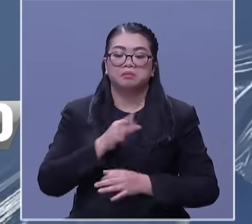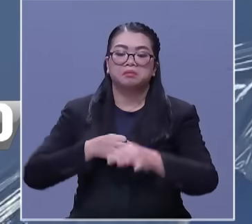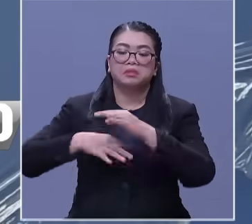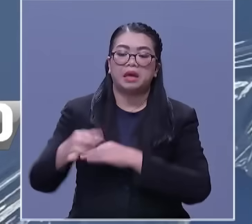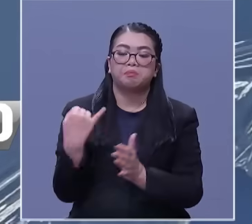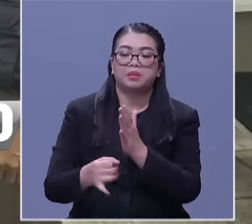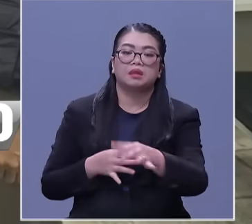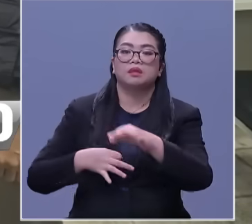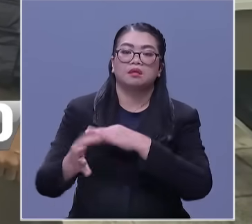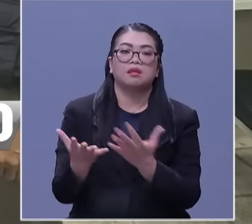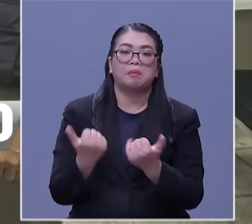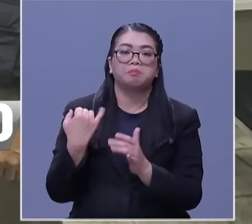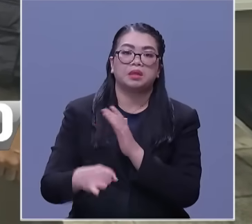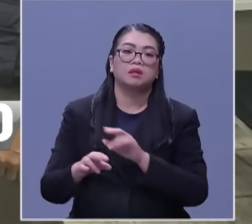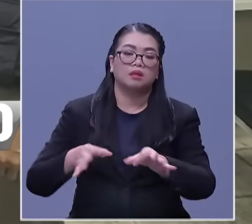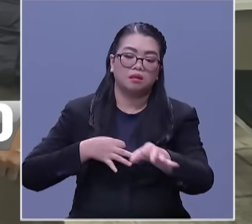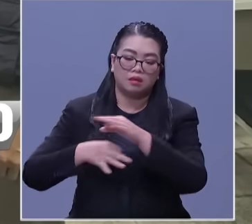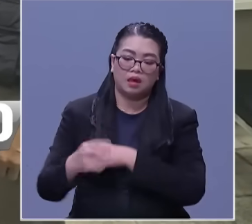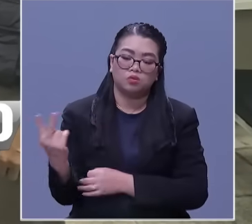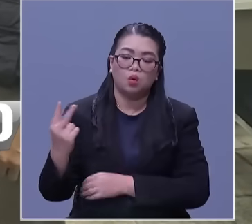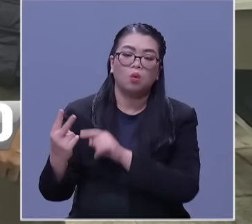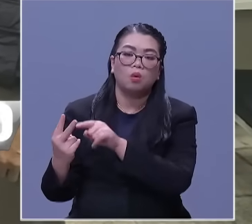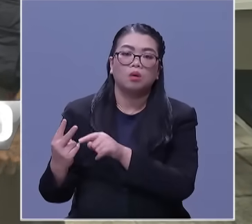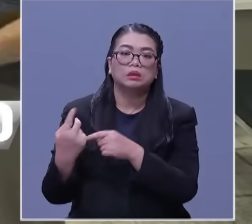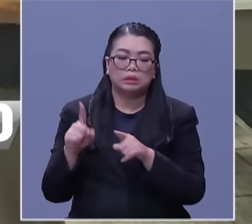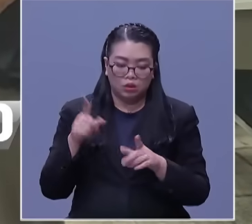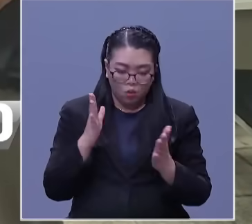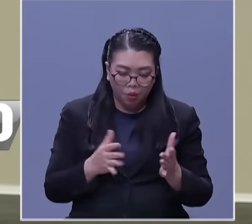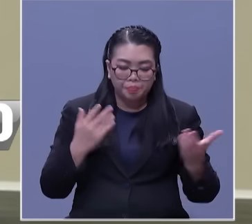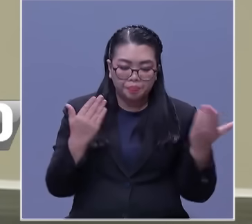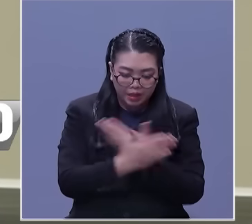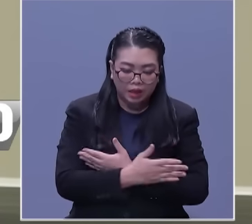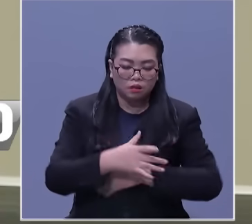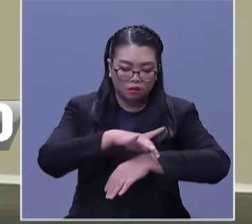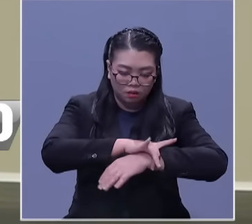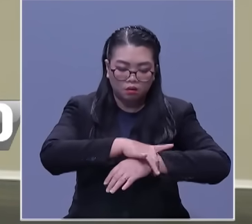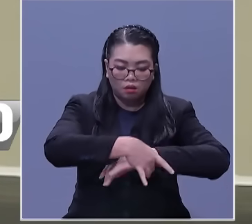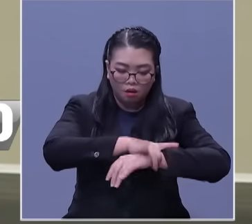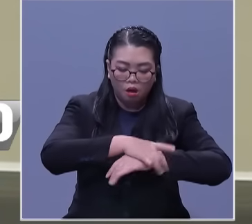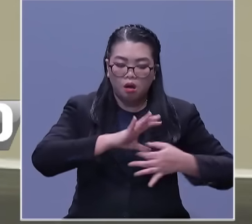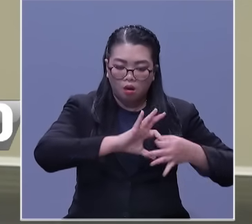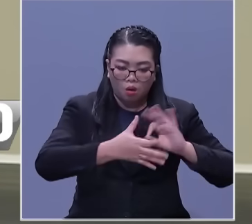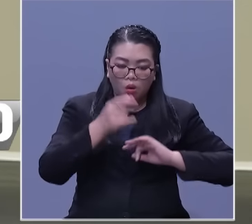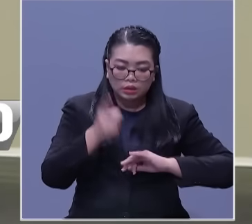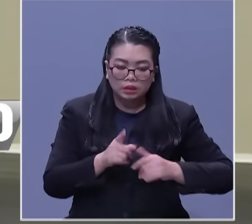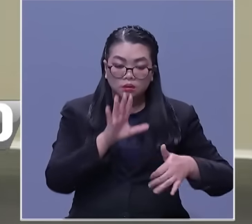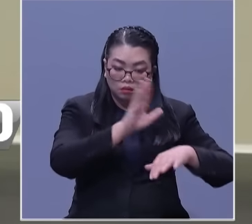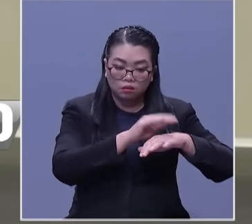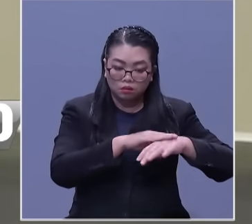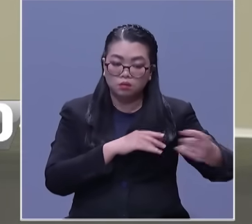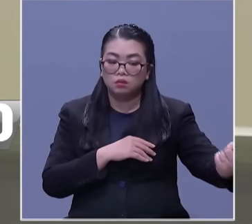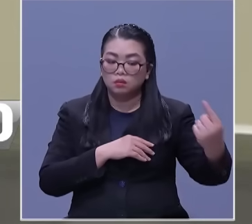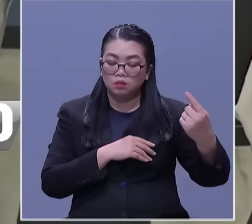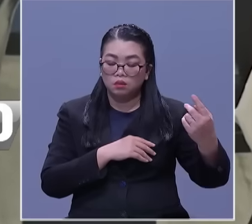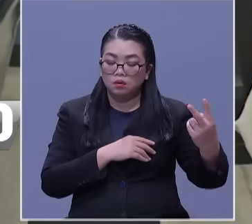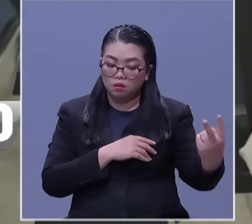ช่วงต่อในช่วงที่เสียแป้งหลบหนีไปเพราะว่าเขาจะมีหลายคนใช่มั้ยหลายชุดที่สลับหมุนเวียนตามช่วงเวลากันไปเหมือนเปลี่ยนเวร